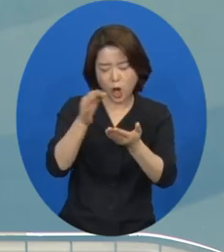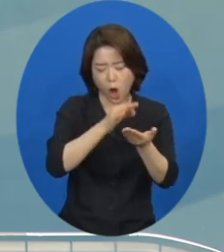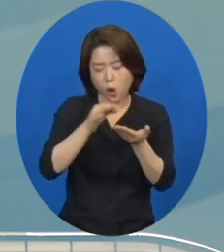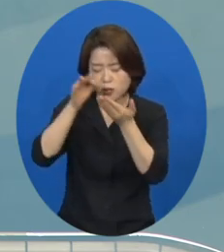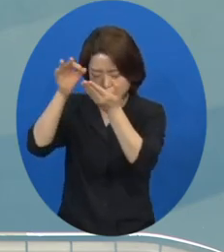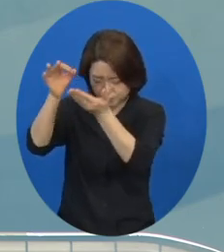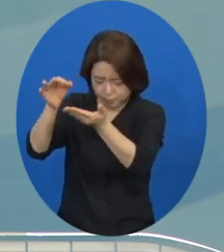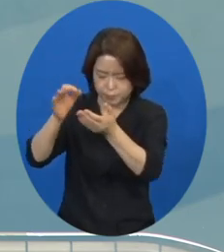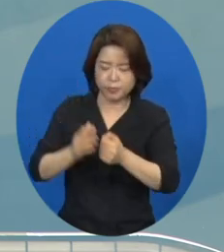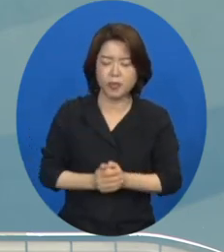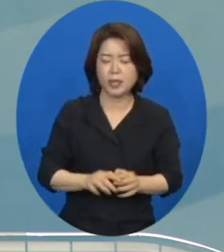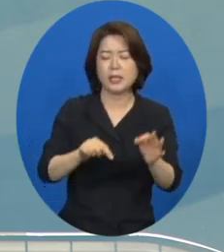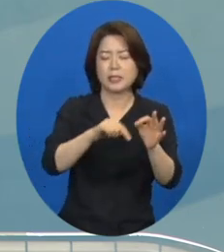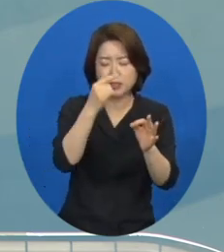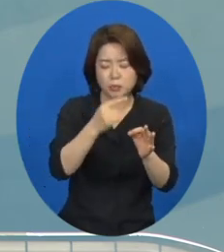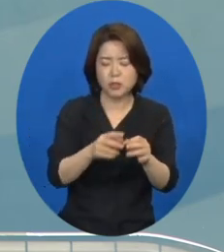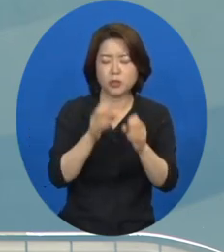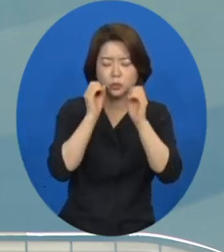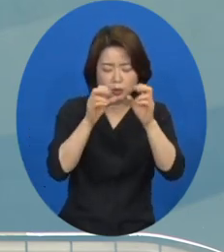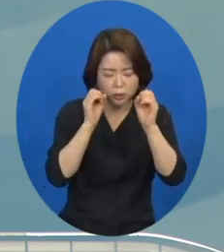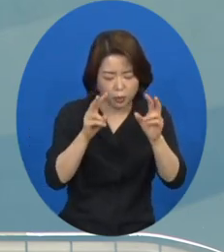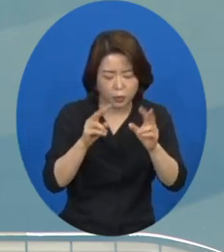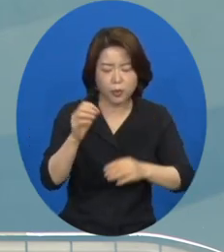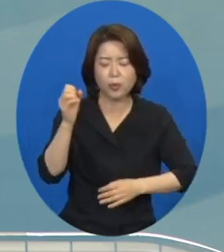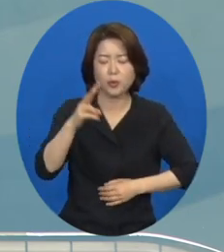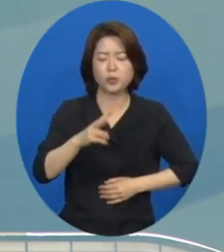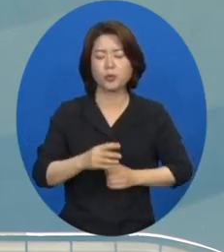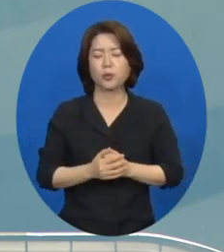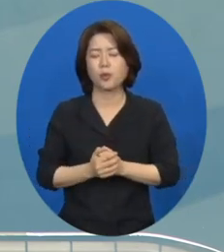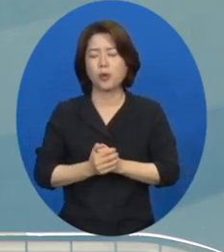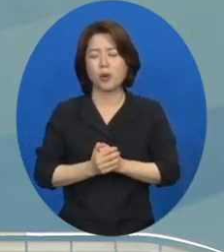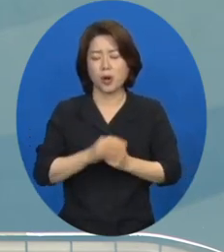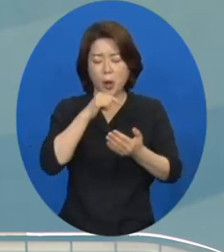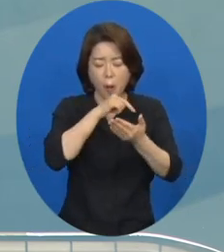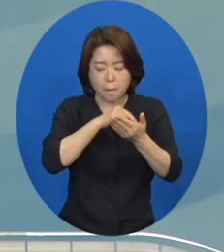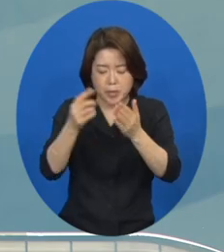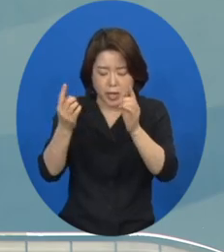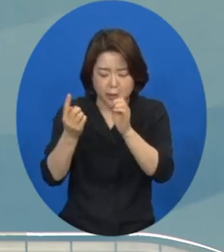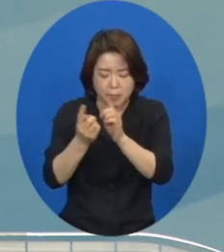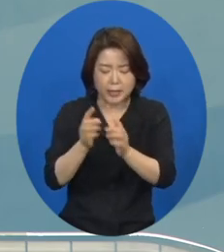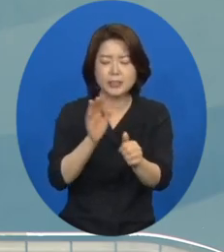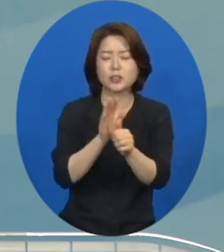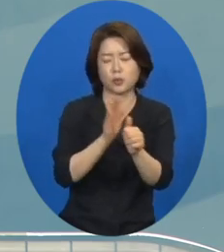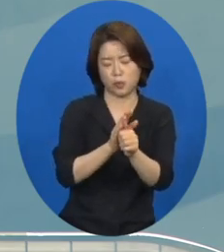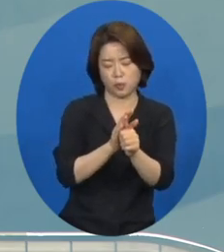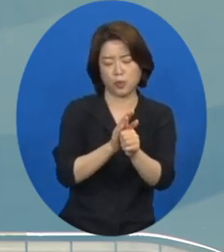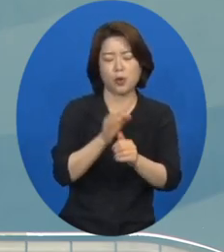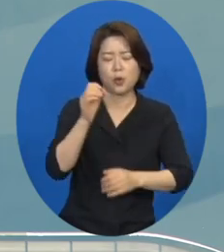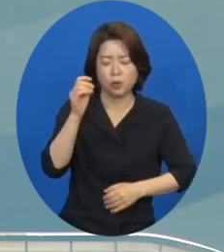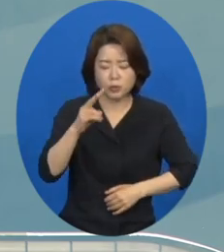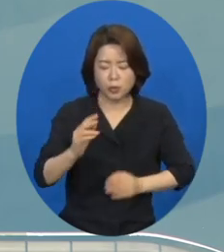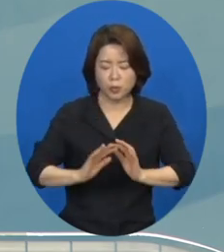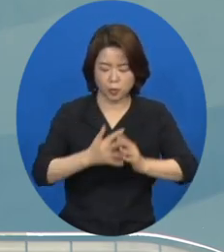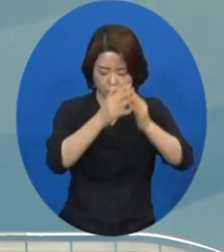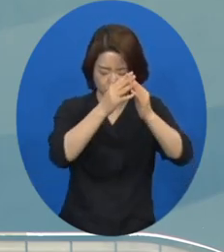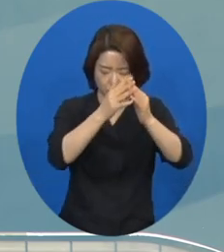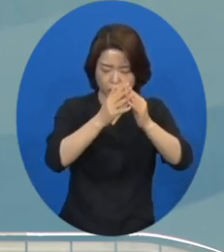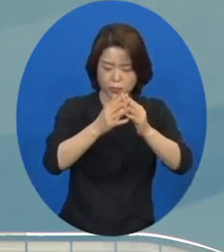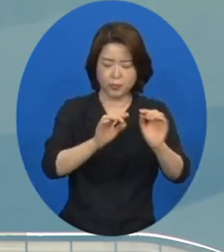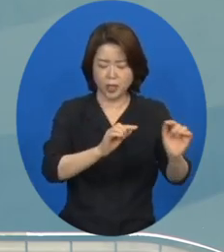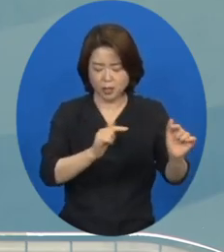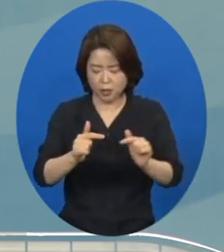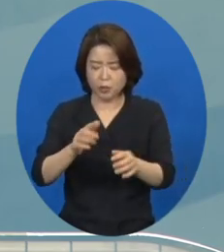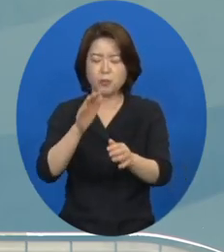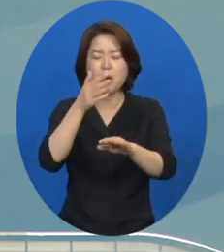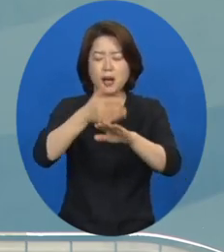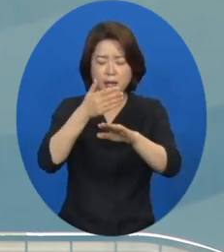봉헌합니다. 십일조와 선교헌금과 그리고 재난을 당한 이들을 위한 구제헌금을 건축헌금을